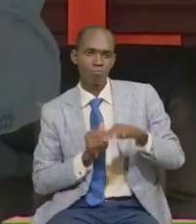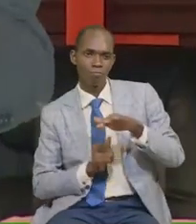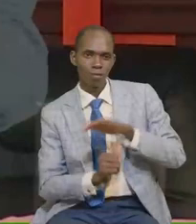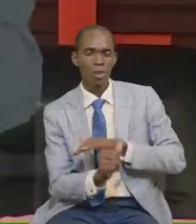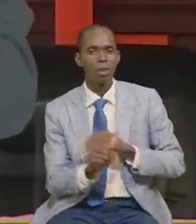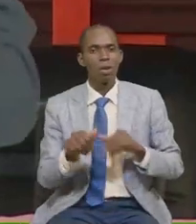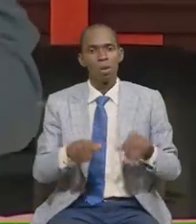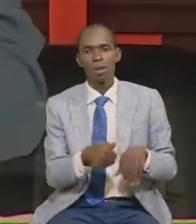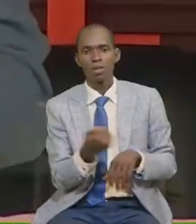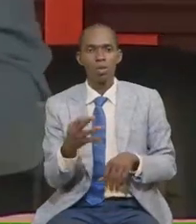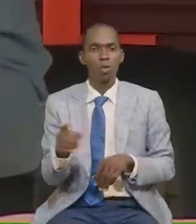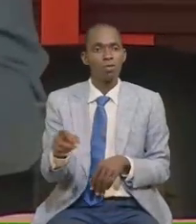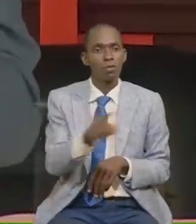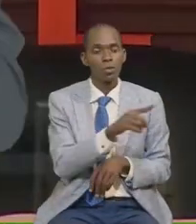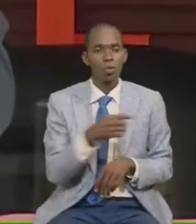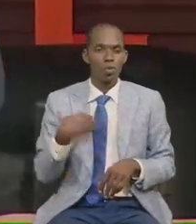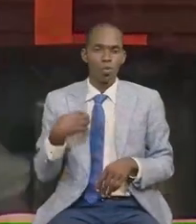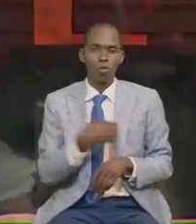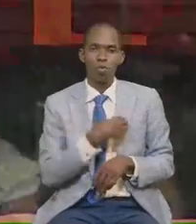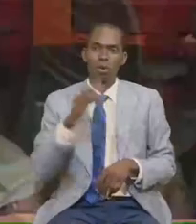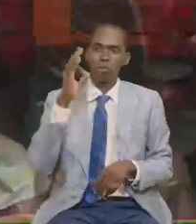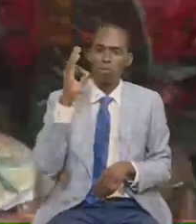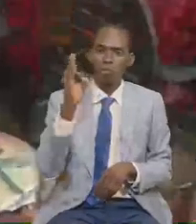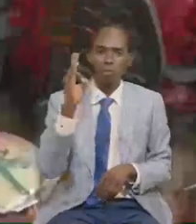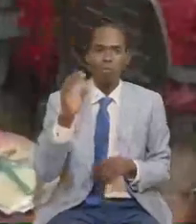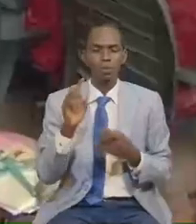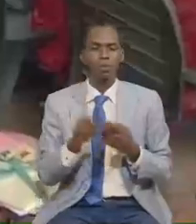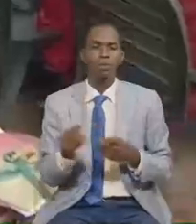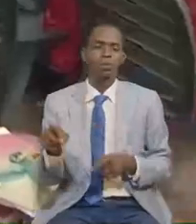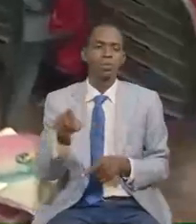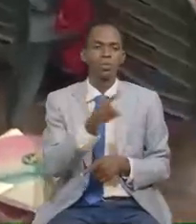Nous vous avons prêché l'évangile.